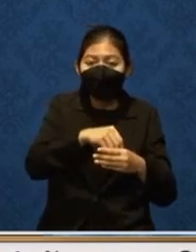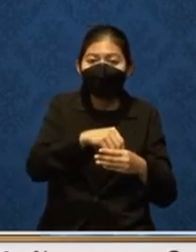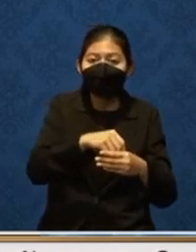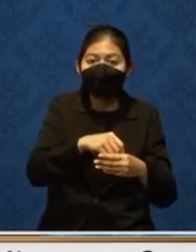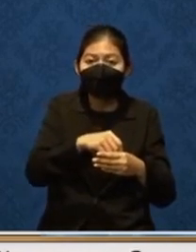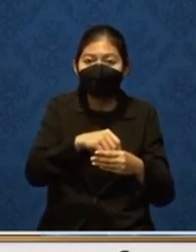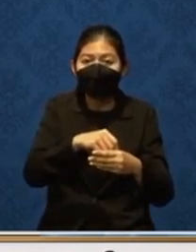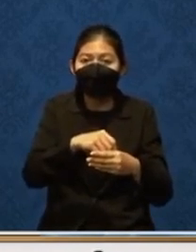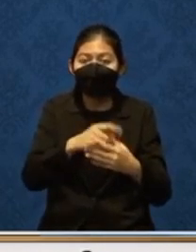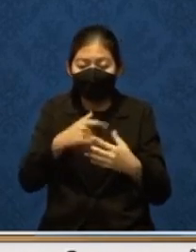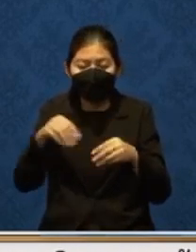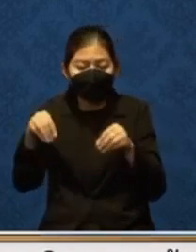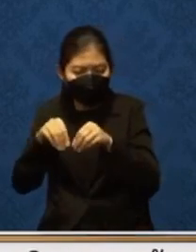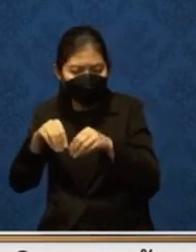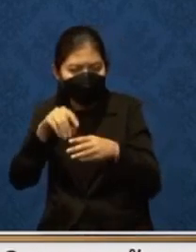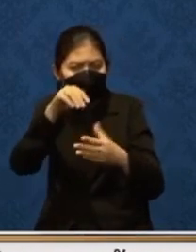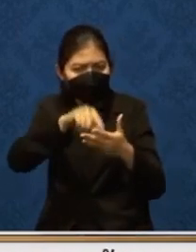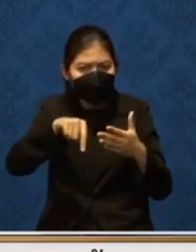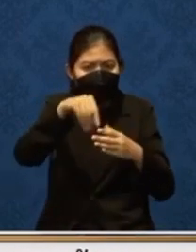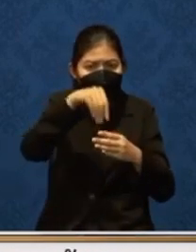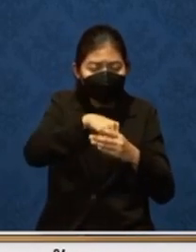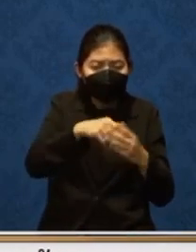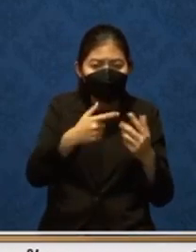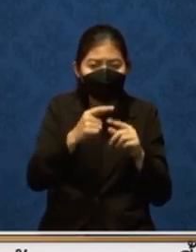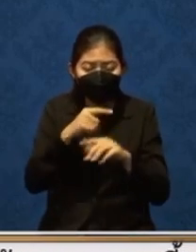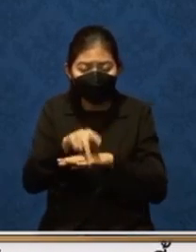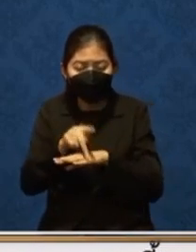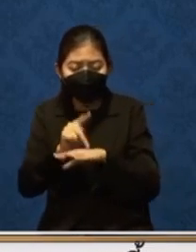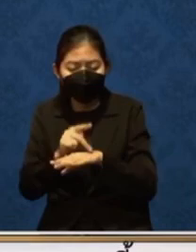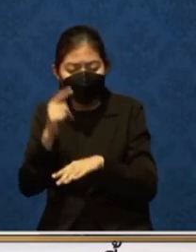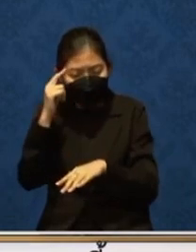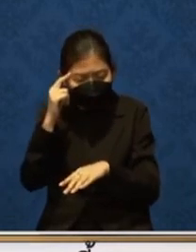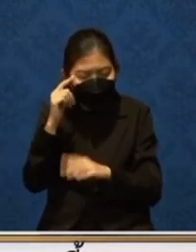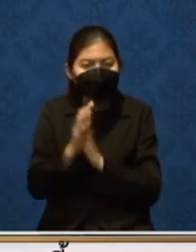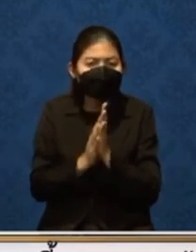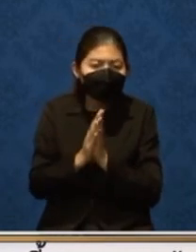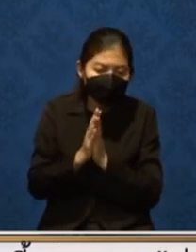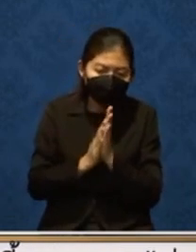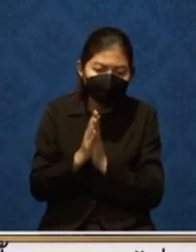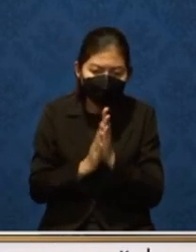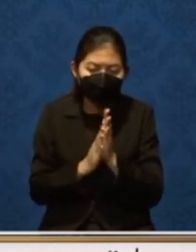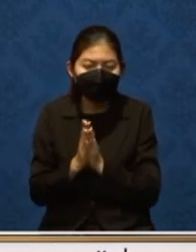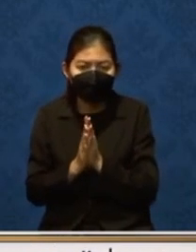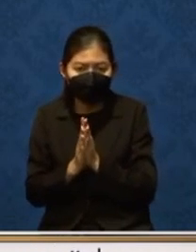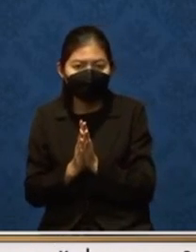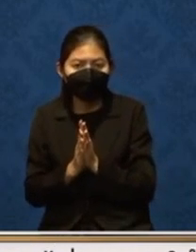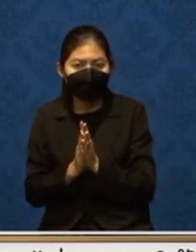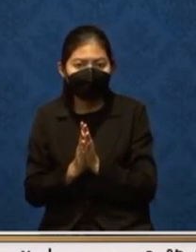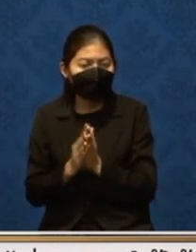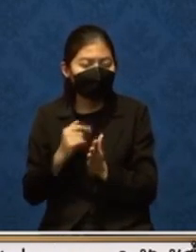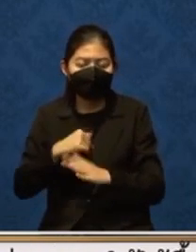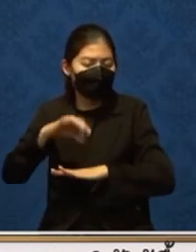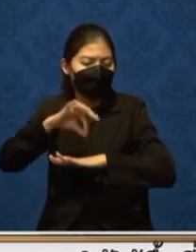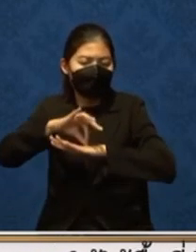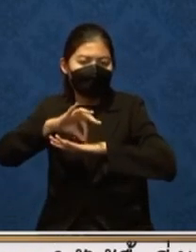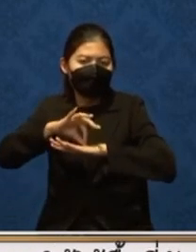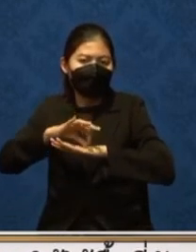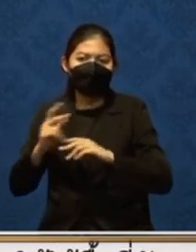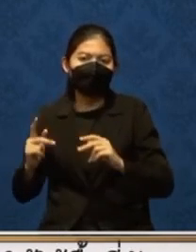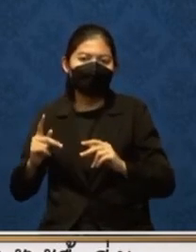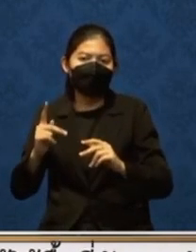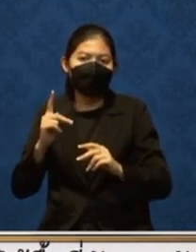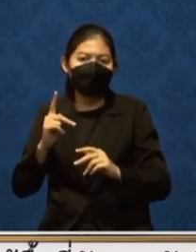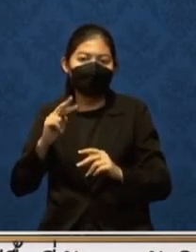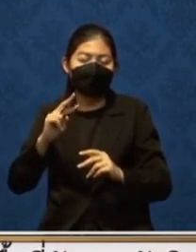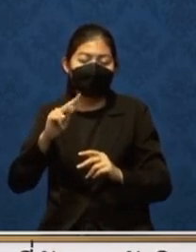้าและตัวท่านประทานก็หมายมานปนมือครัว่าจะต้ airplanes pastแงศริฎพก แการกระมานมาก billionsี